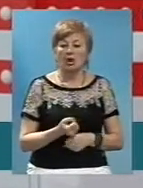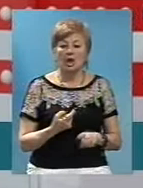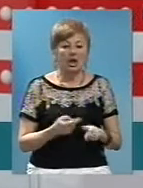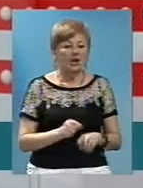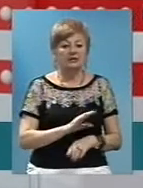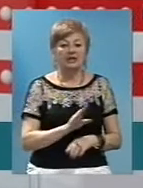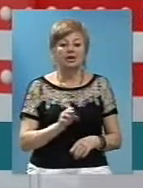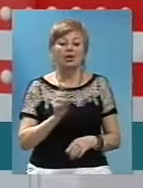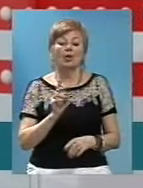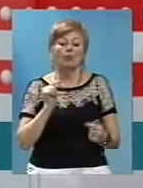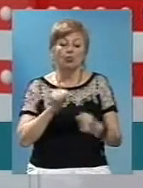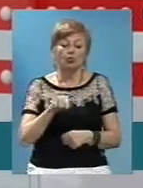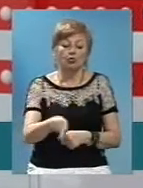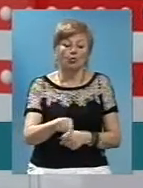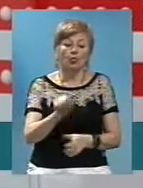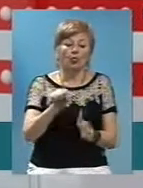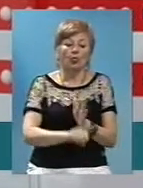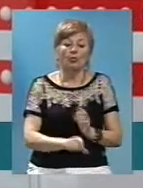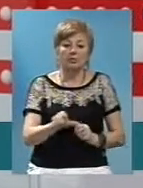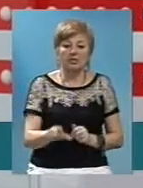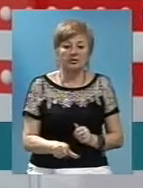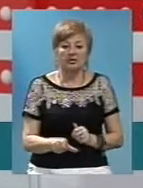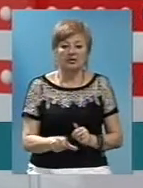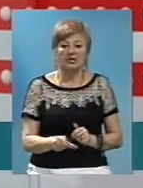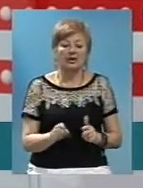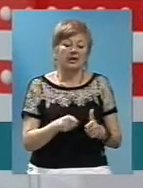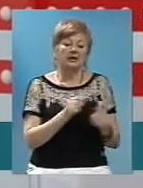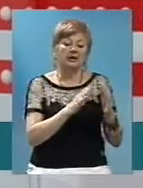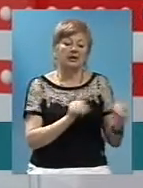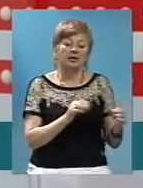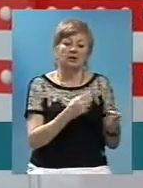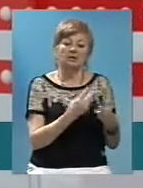хто вбитий чи знаходиться в таборах, а